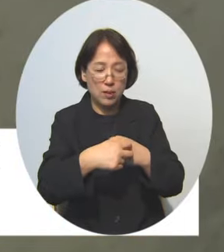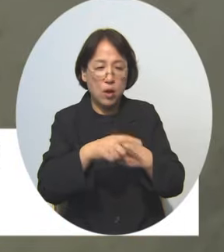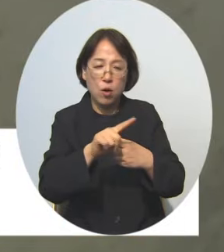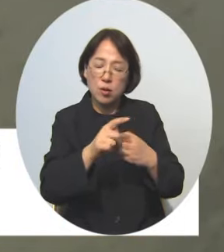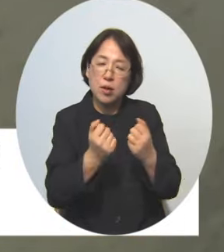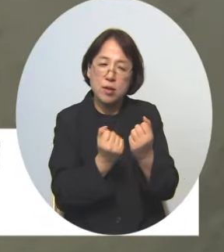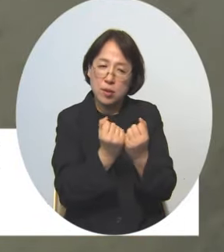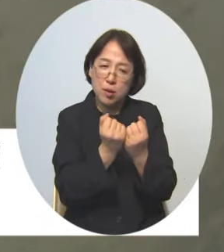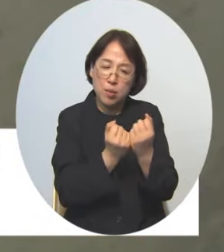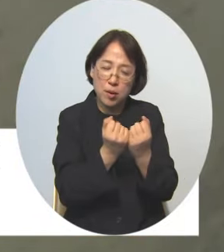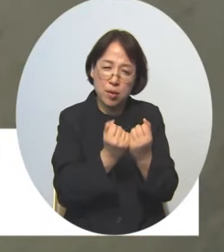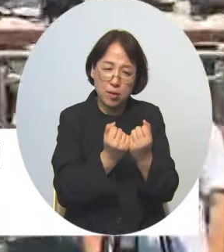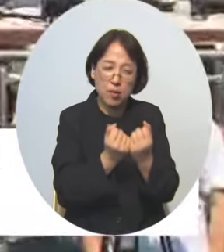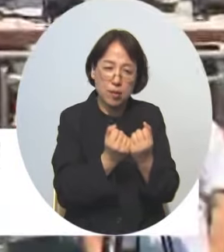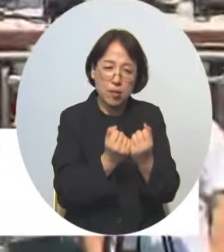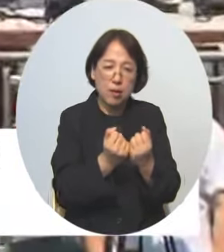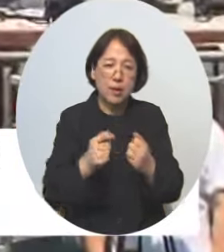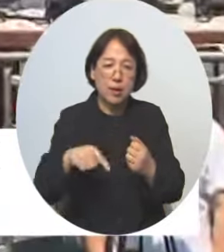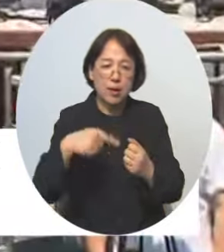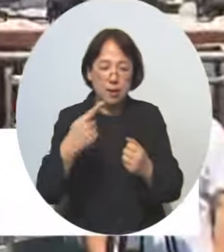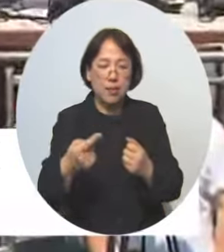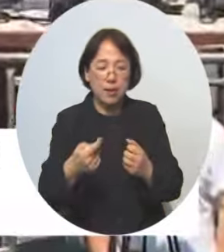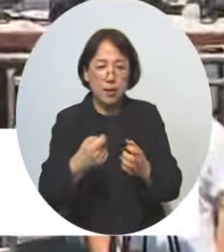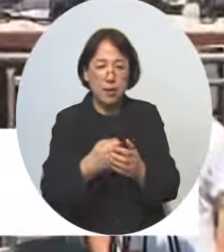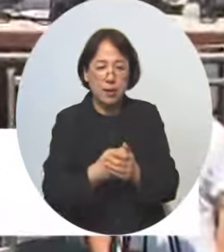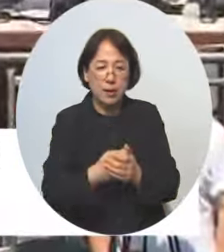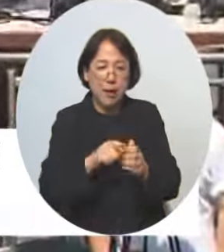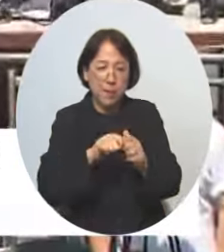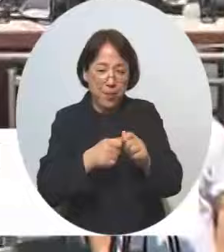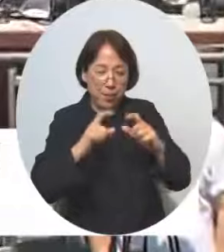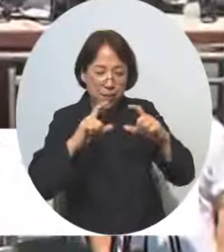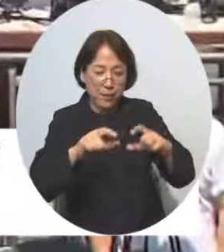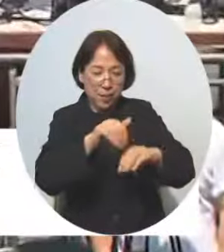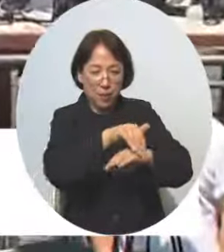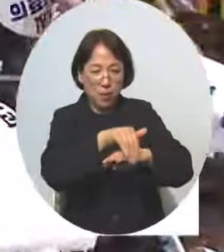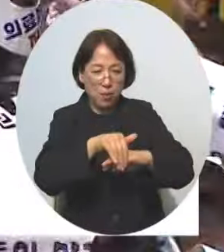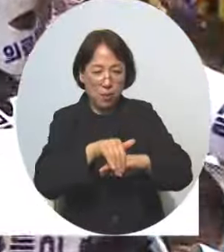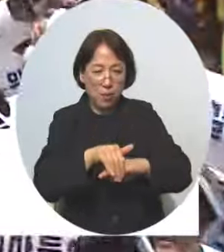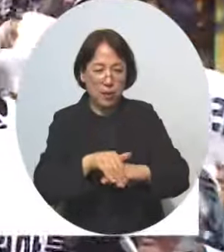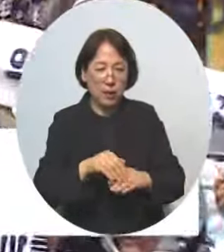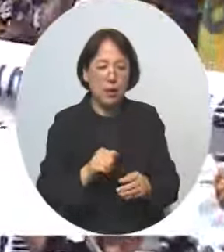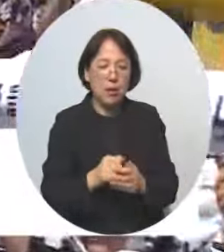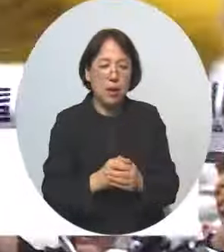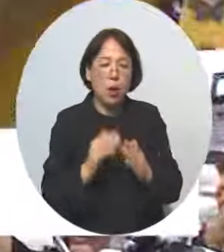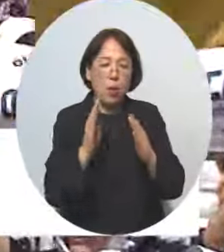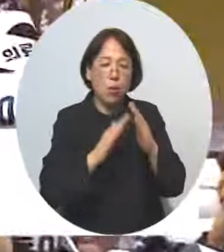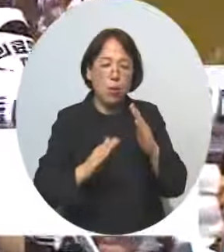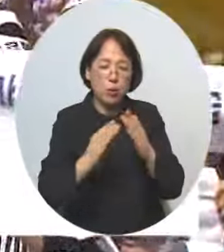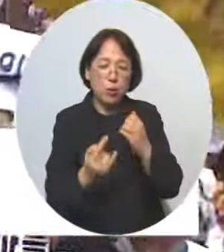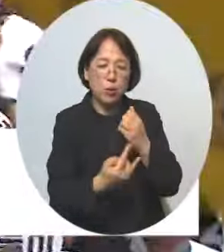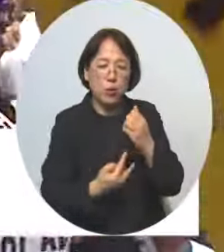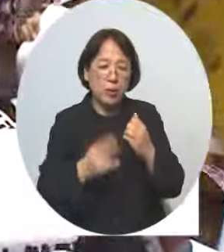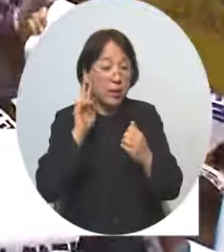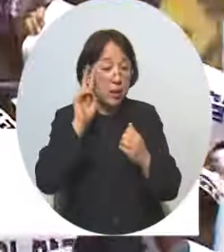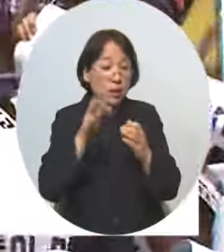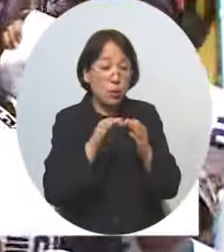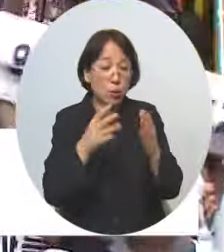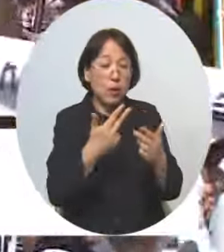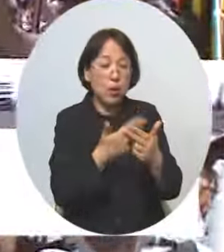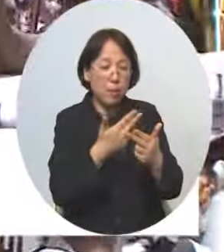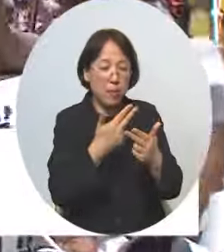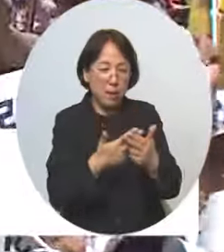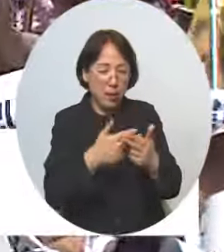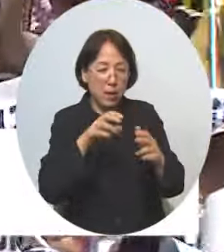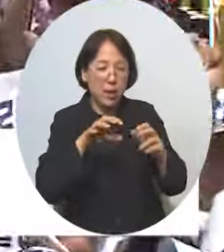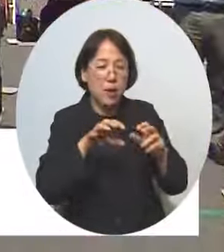정지나 과징금을 부과할 방침입니다. 공정거래위원회는 이틀째 의협에 대한 현장 조사를 이어갔습니다.